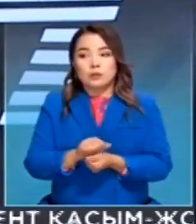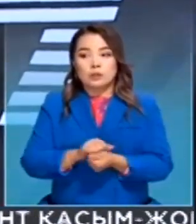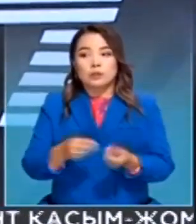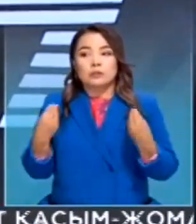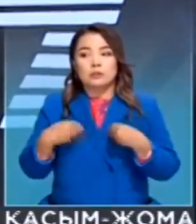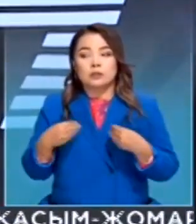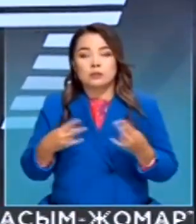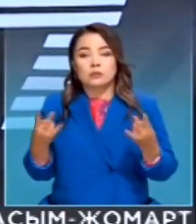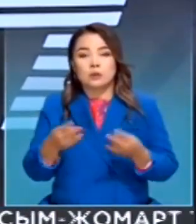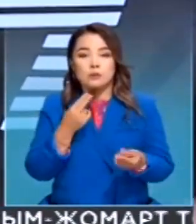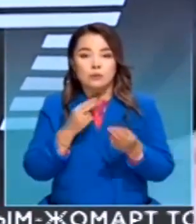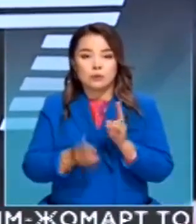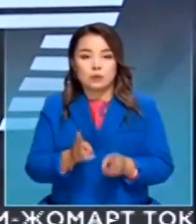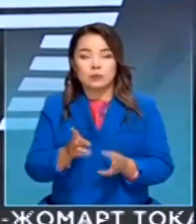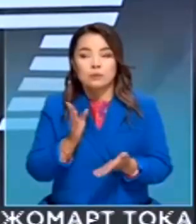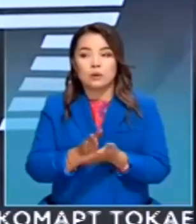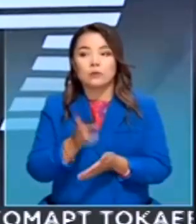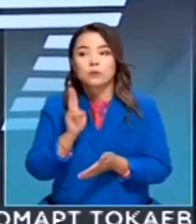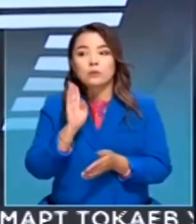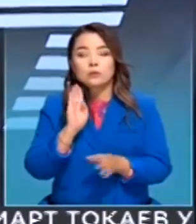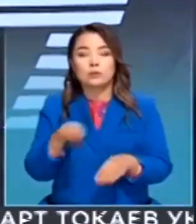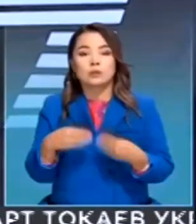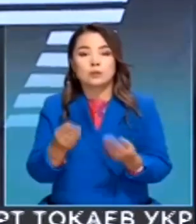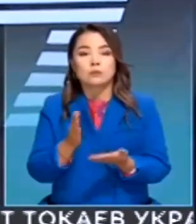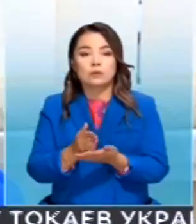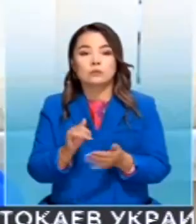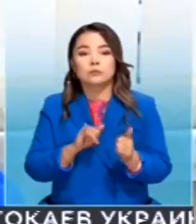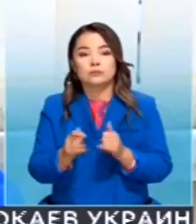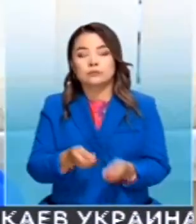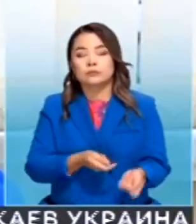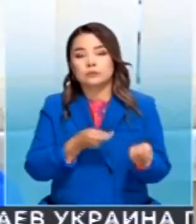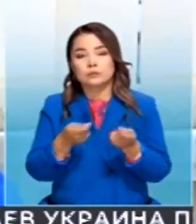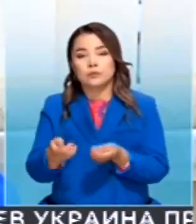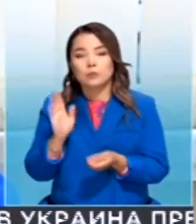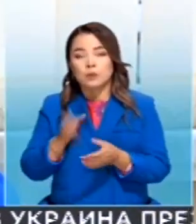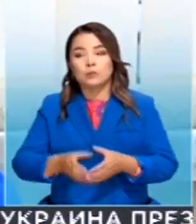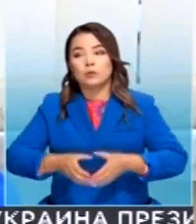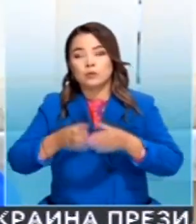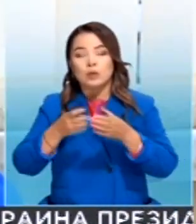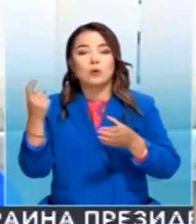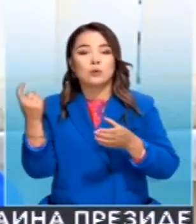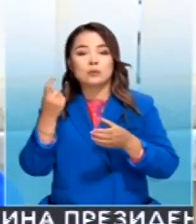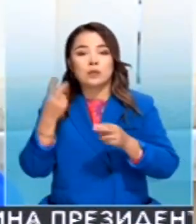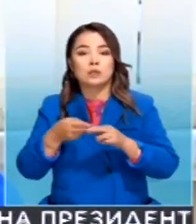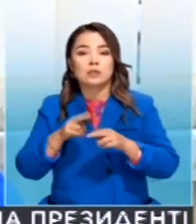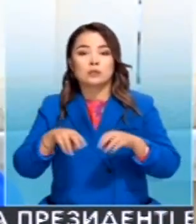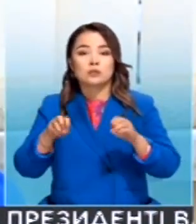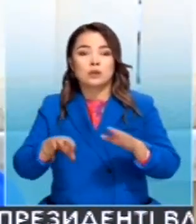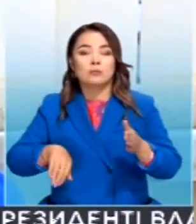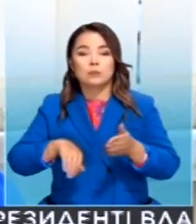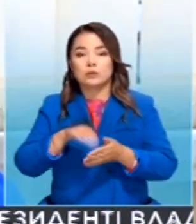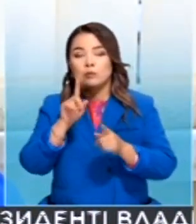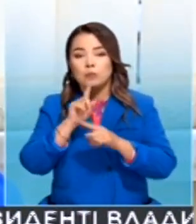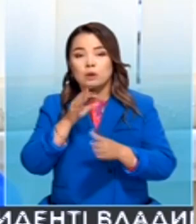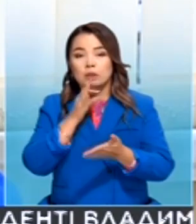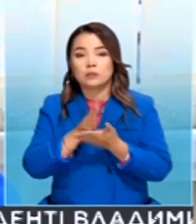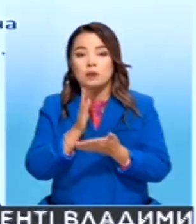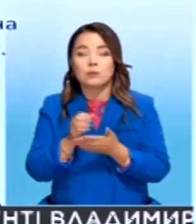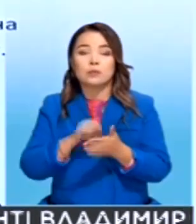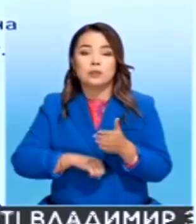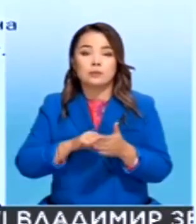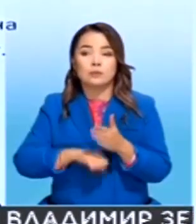керек. Несі тамағы бар, оны кім бірге су береді? Қайдан тасисың? Ал мұнара қожайыны болса, бұл шешімнен бас тартпайтынын айтып отыр.